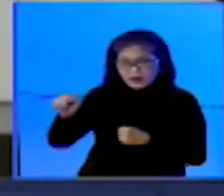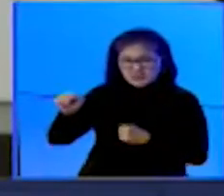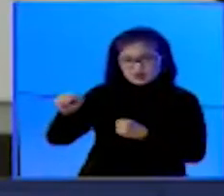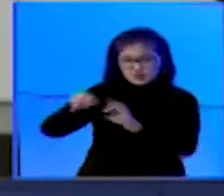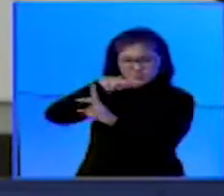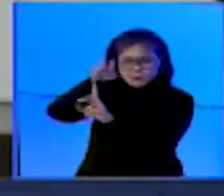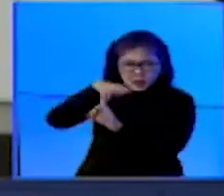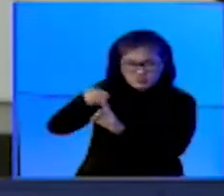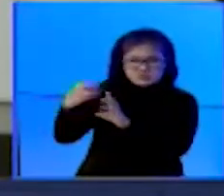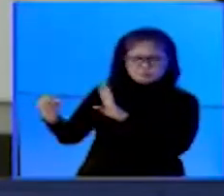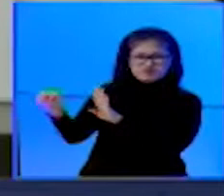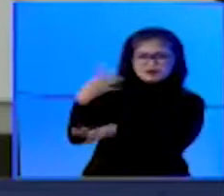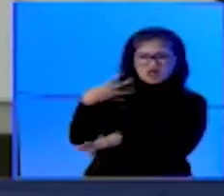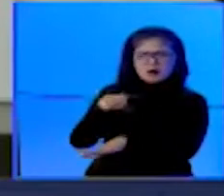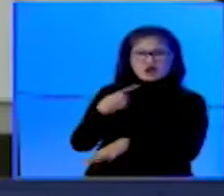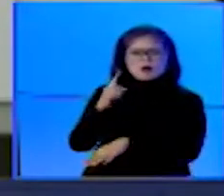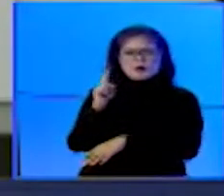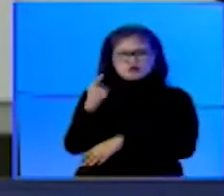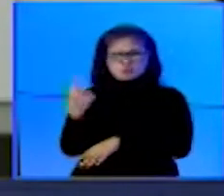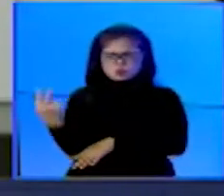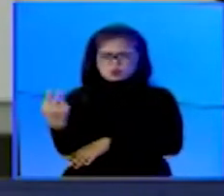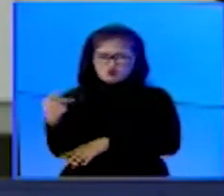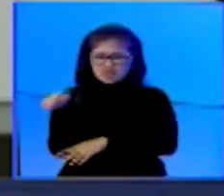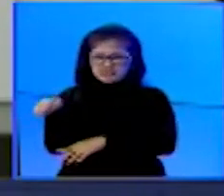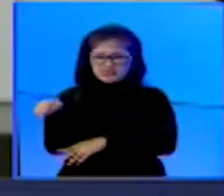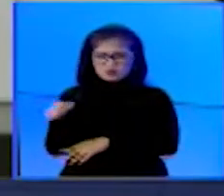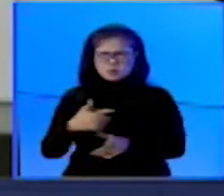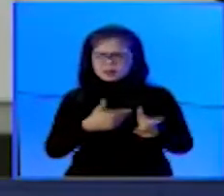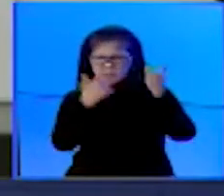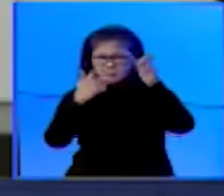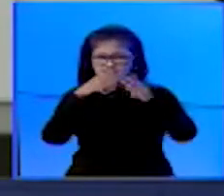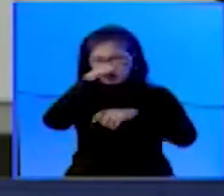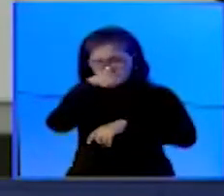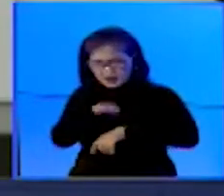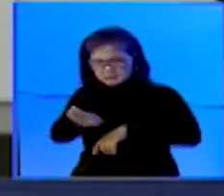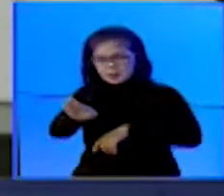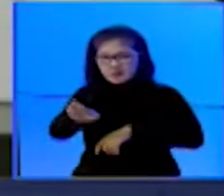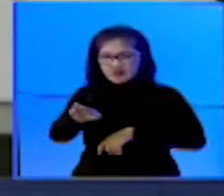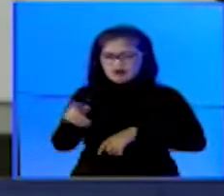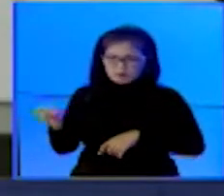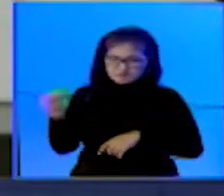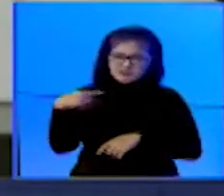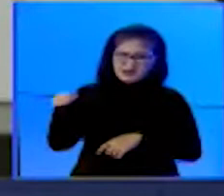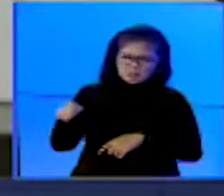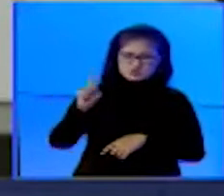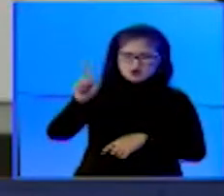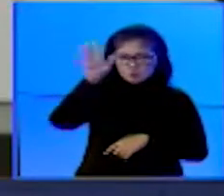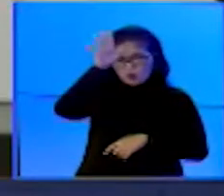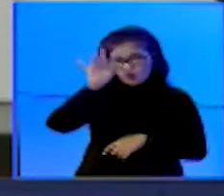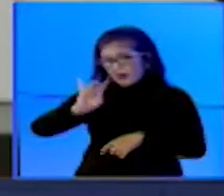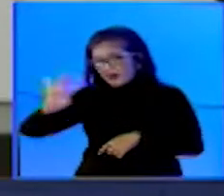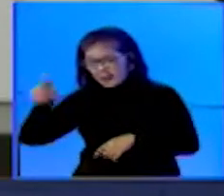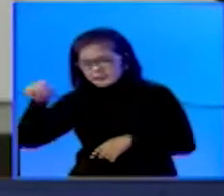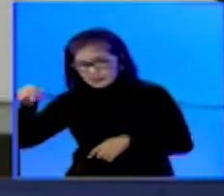bahwa mereka yang melakukan eksekusi pembunuhan gajah tersebut bersama satu orang DPO.